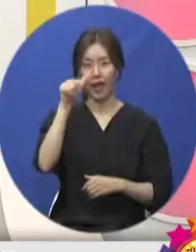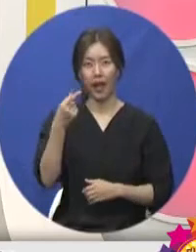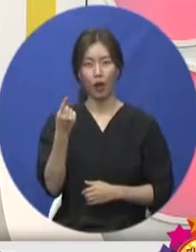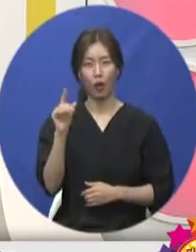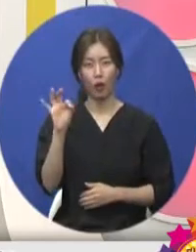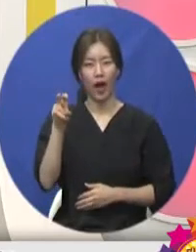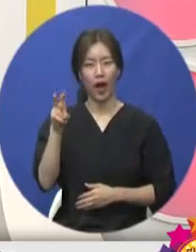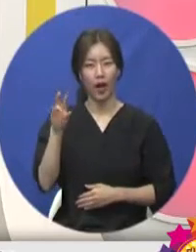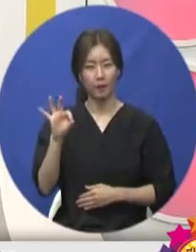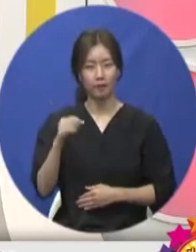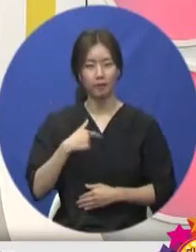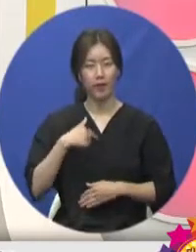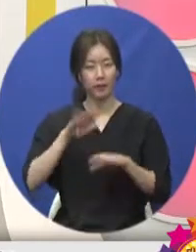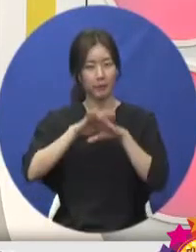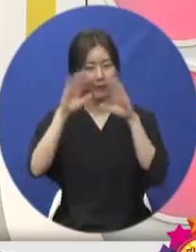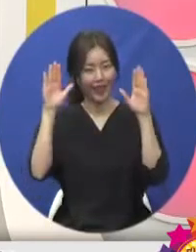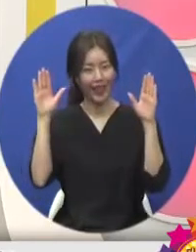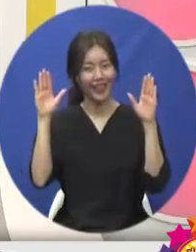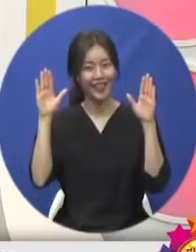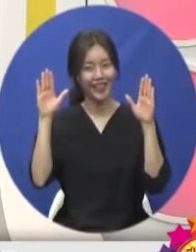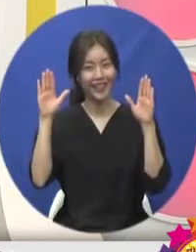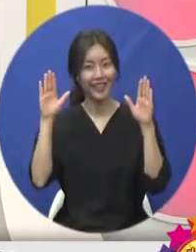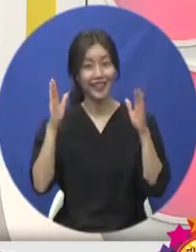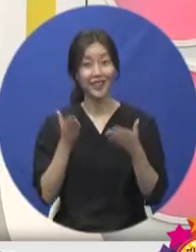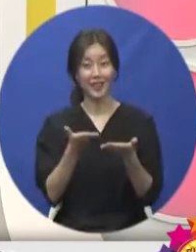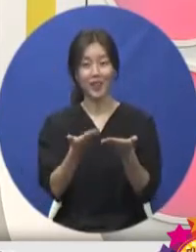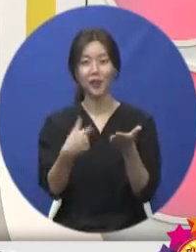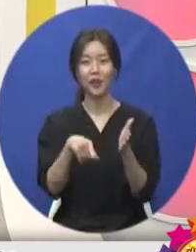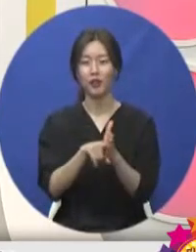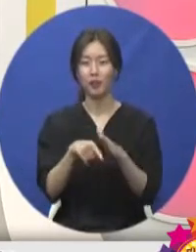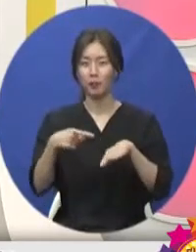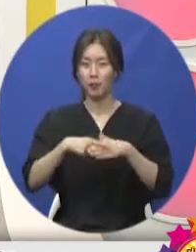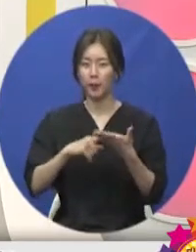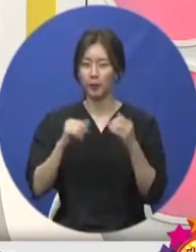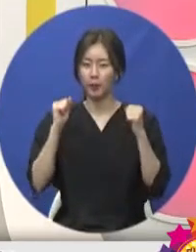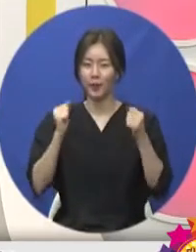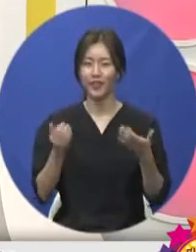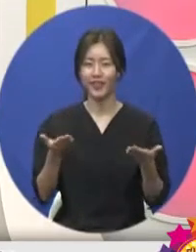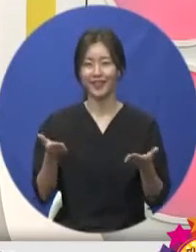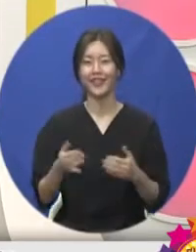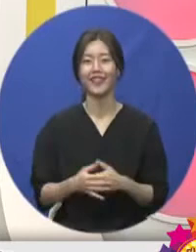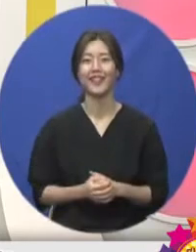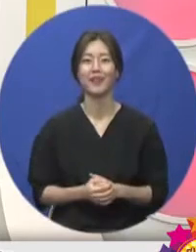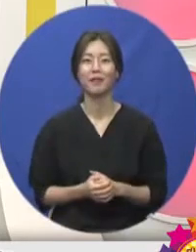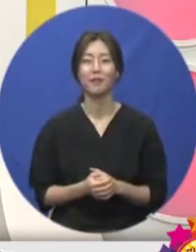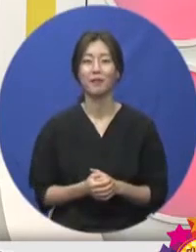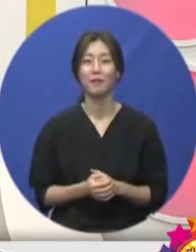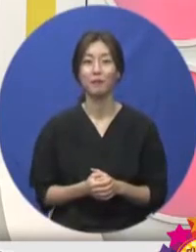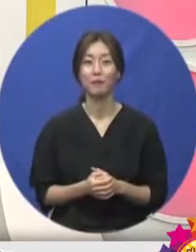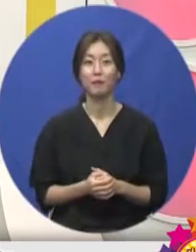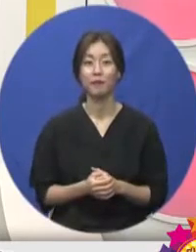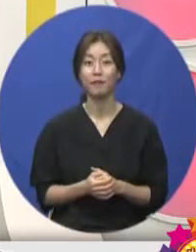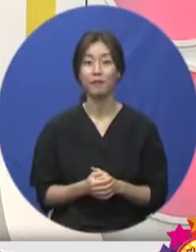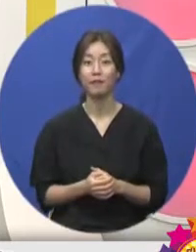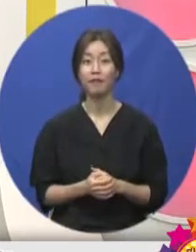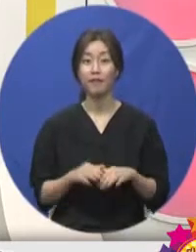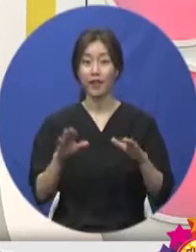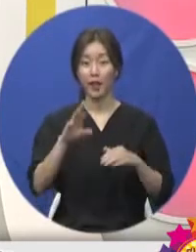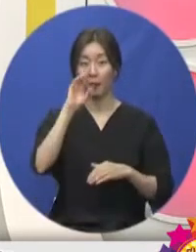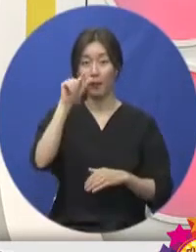예. 광명을 님을 위해서 열심히 응원하겠습니다. 예 예. 예. 자